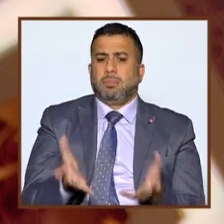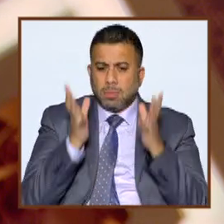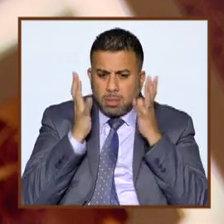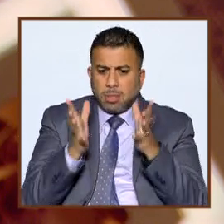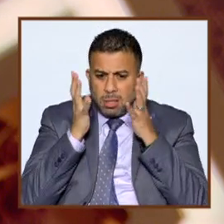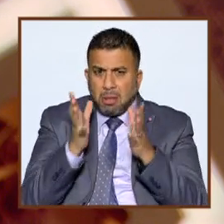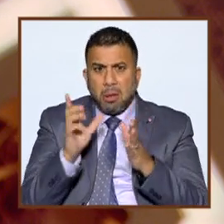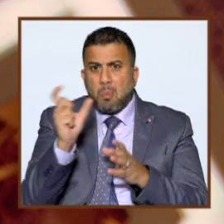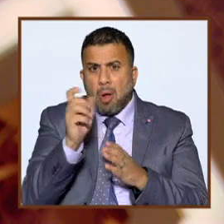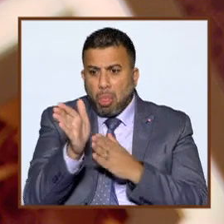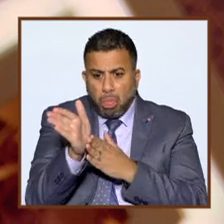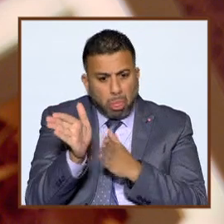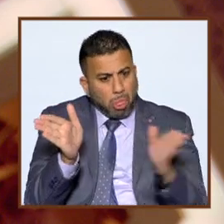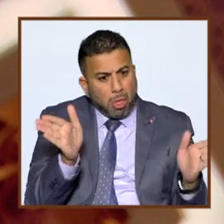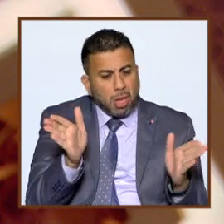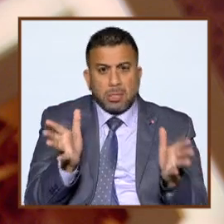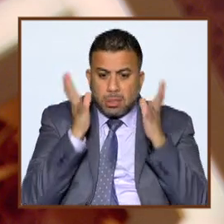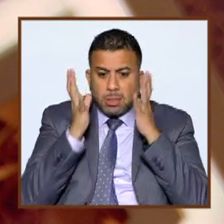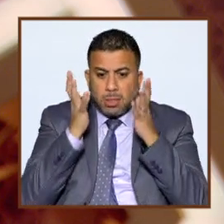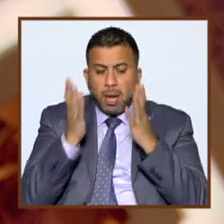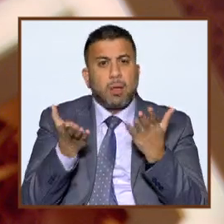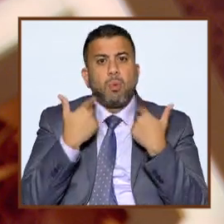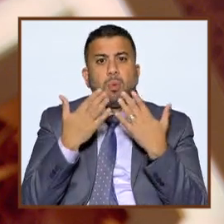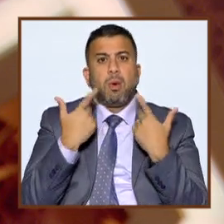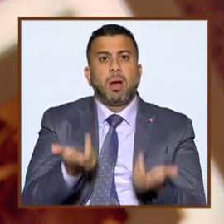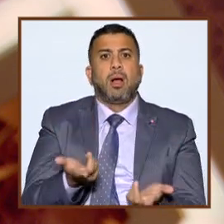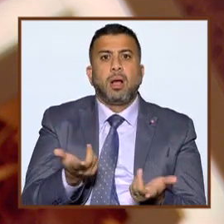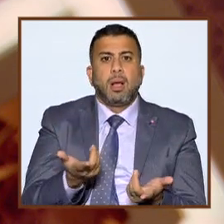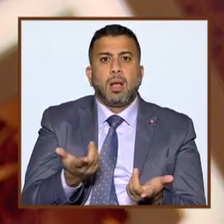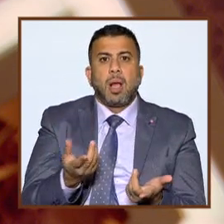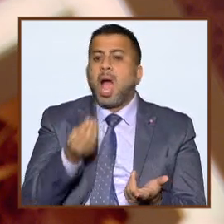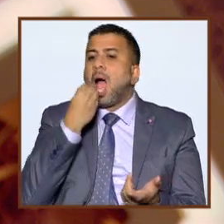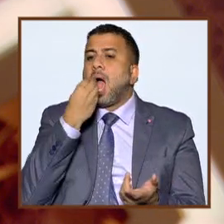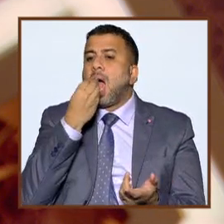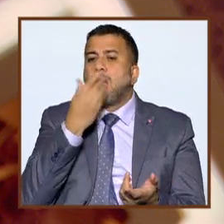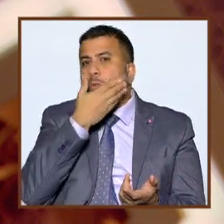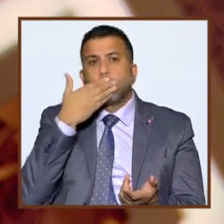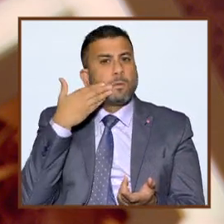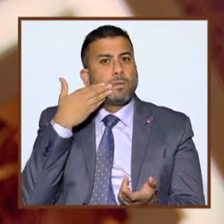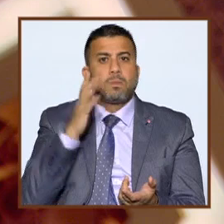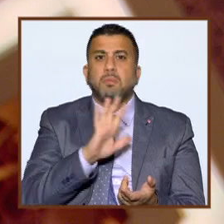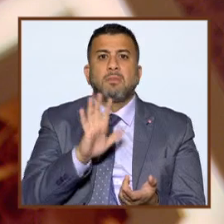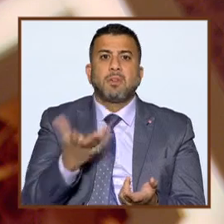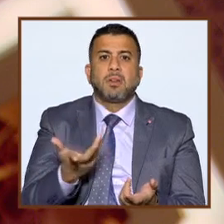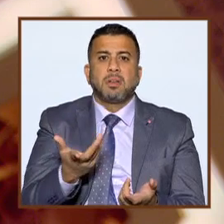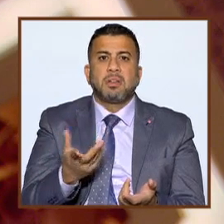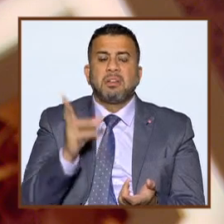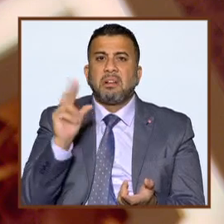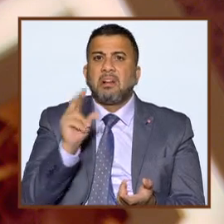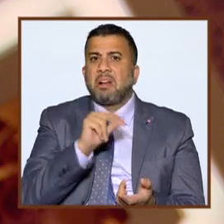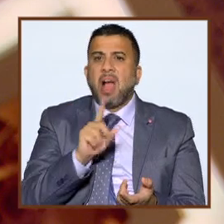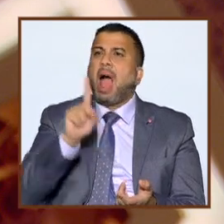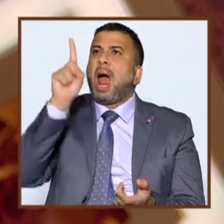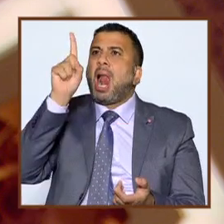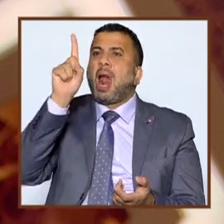يعني خرج عن دين الإسلام، ترك الصلاة مثلا، أصبح يمارس يعني والعياذ بالله الإلحاد مثلا أو